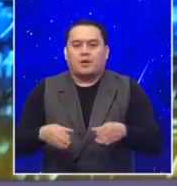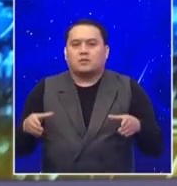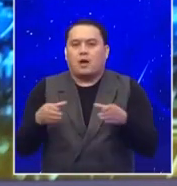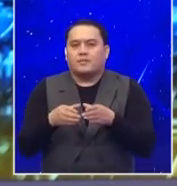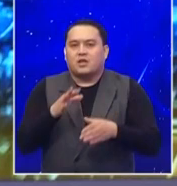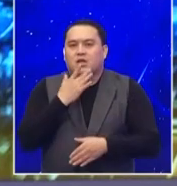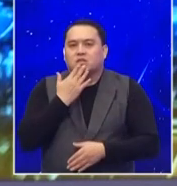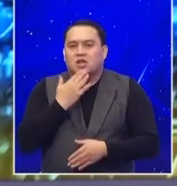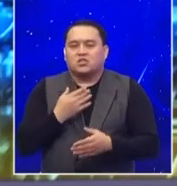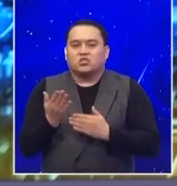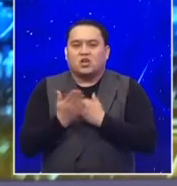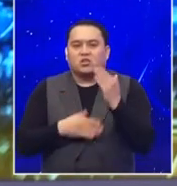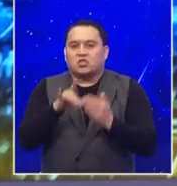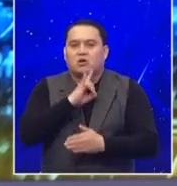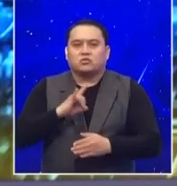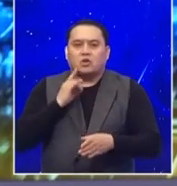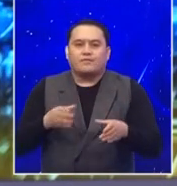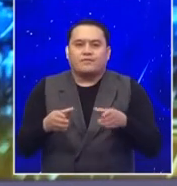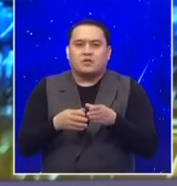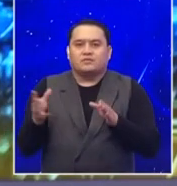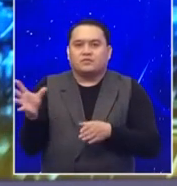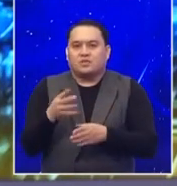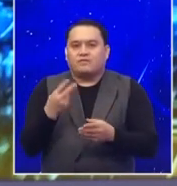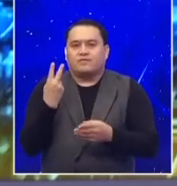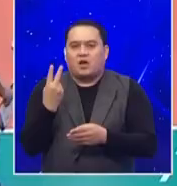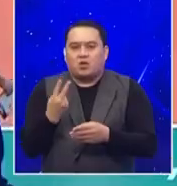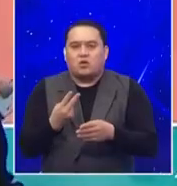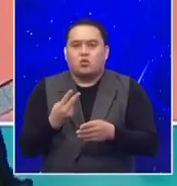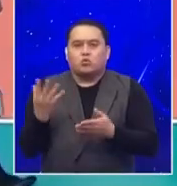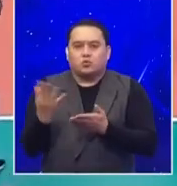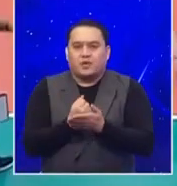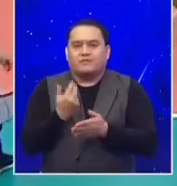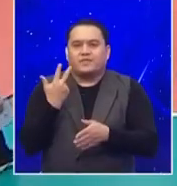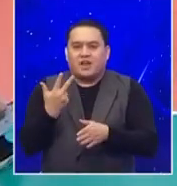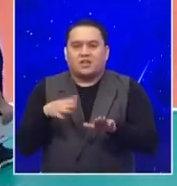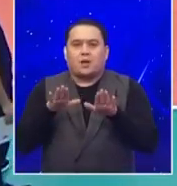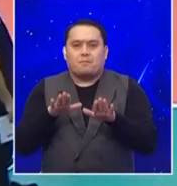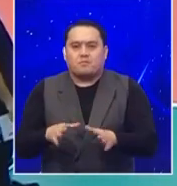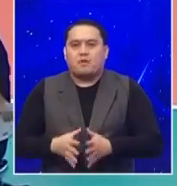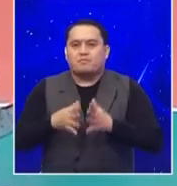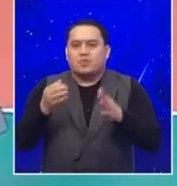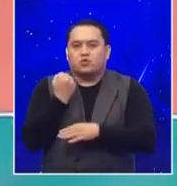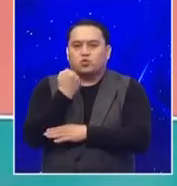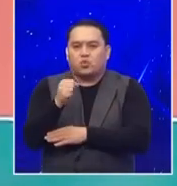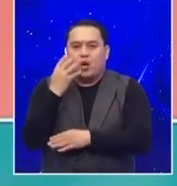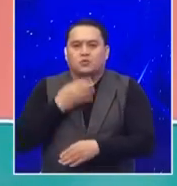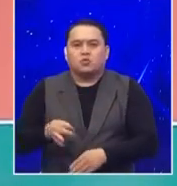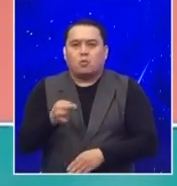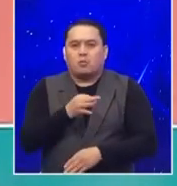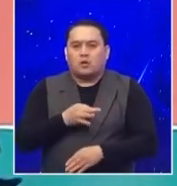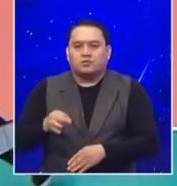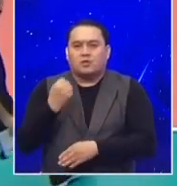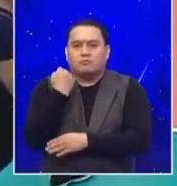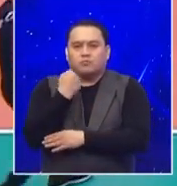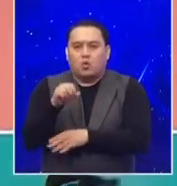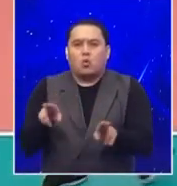лиги. Талдыкурганские волейболистки сыграли все матчи второго тура и преуспели в третьем. С большим преимуществом ЖТСУ обошел всех